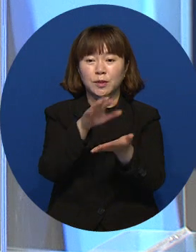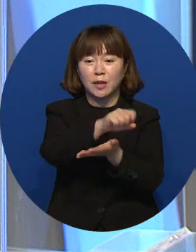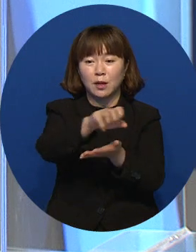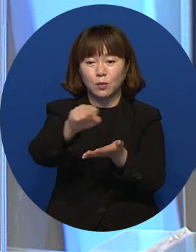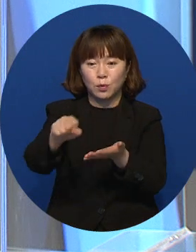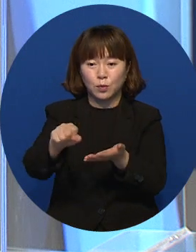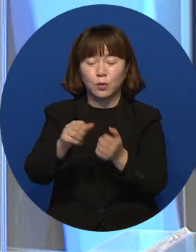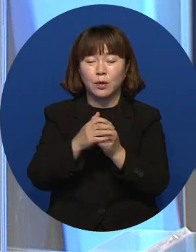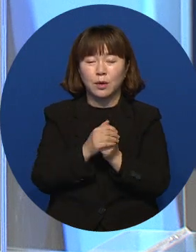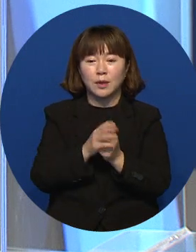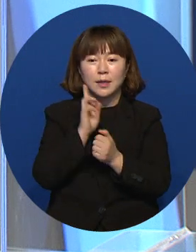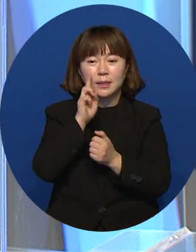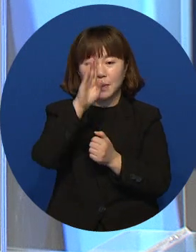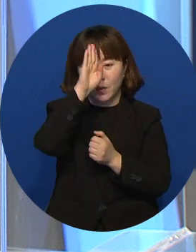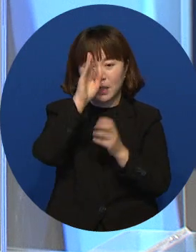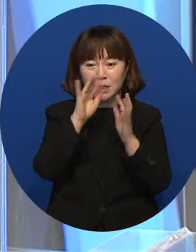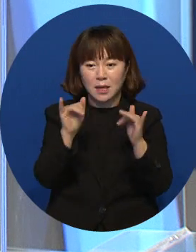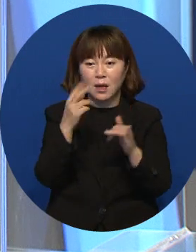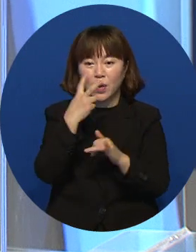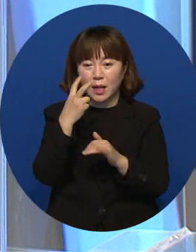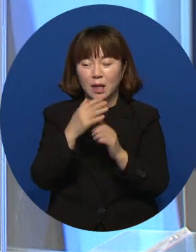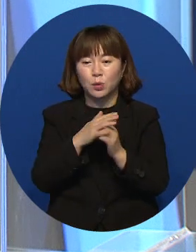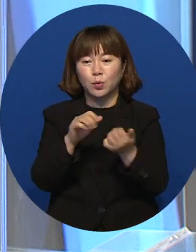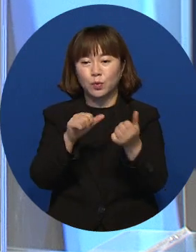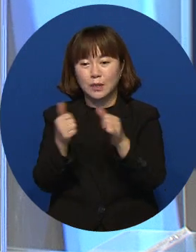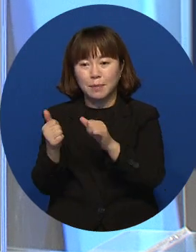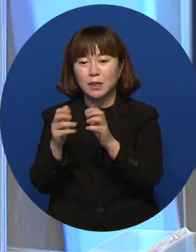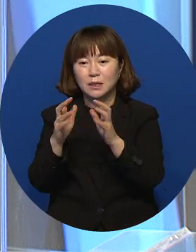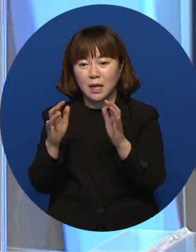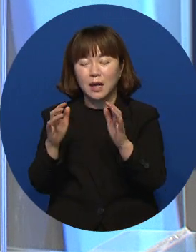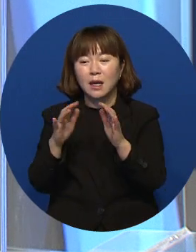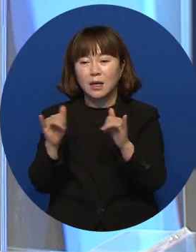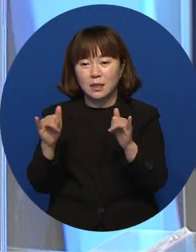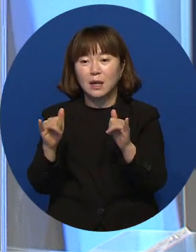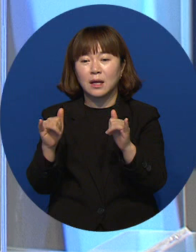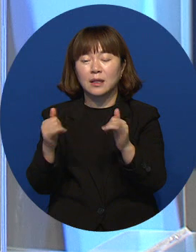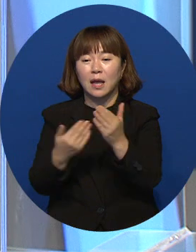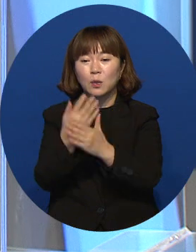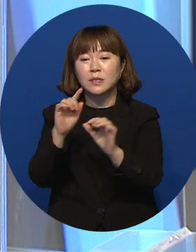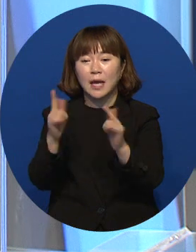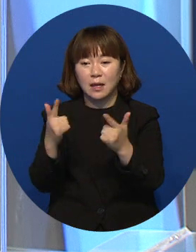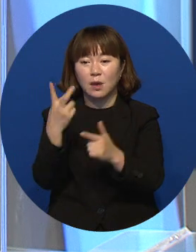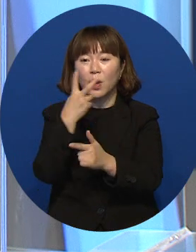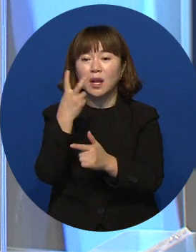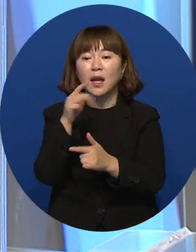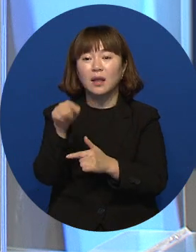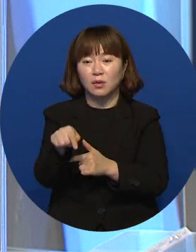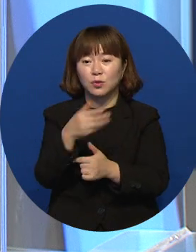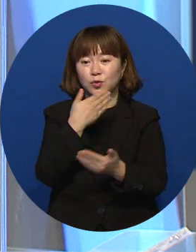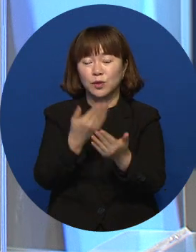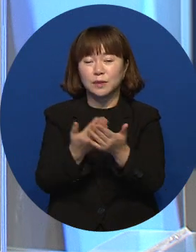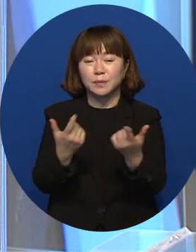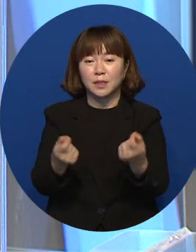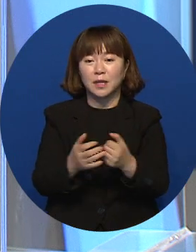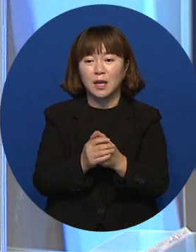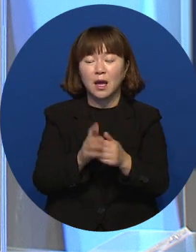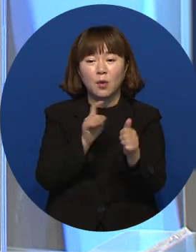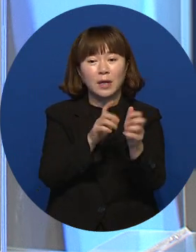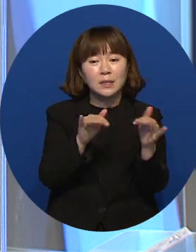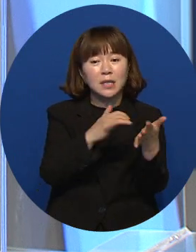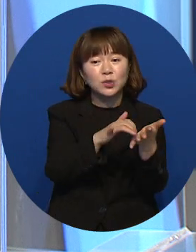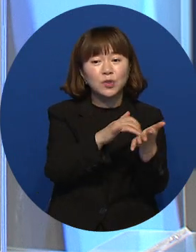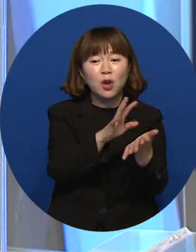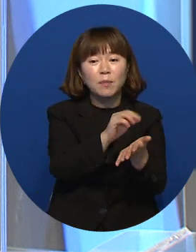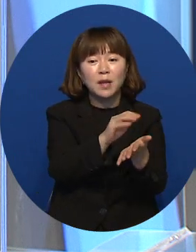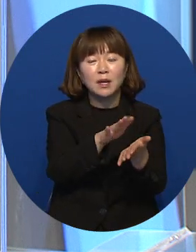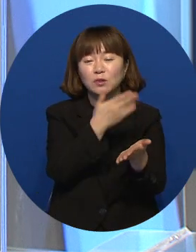또는 사망자수 관리를 하느냐가 굉장히 중요합니다 아까 말씀하신대로 확진 자수가 그게 의미가 있는게 아니라 아론은